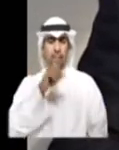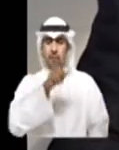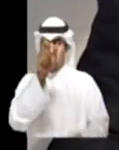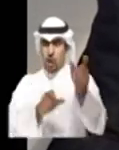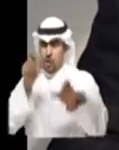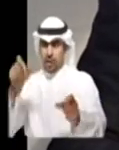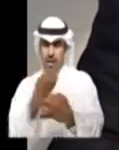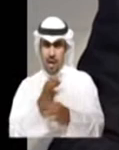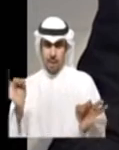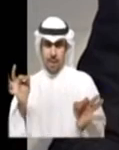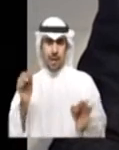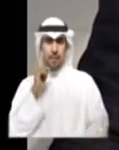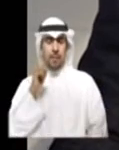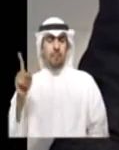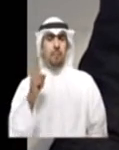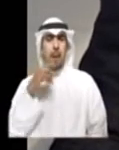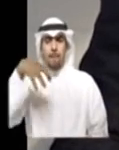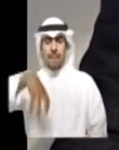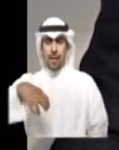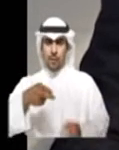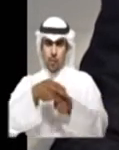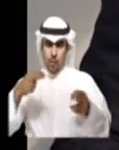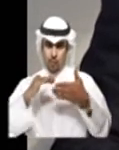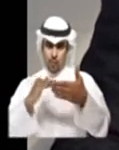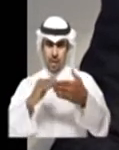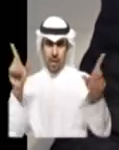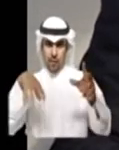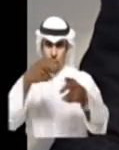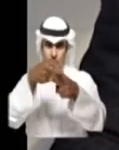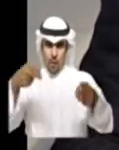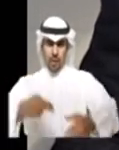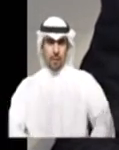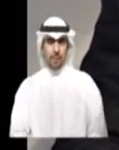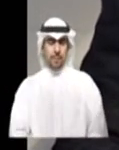دربندخان بمحافظة السليمانية، عاصم الحمداني، تلفزيون دولة الكويت.